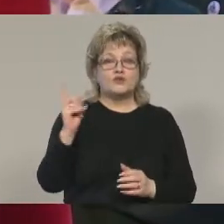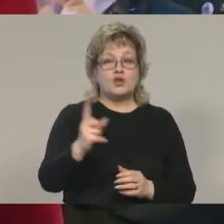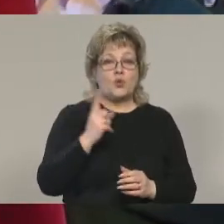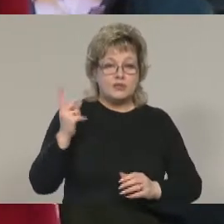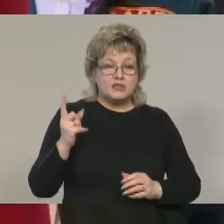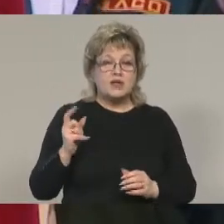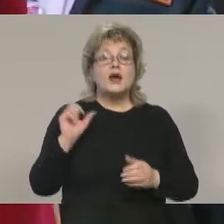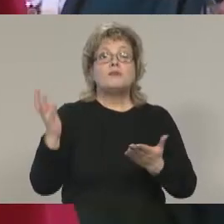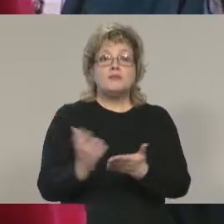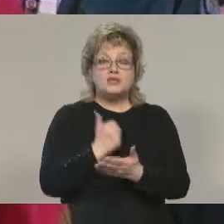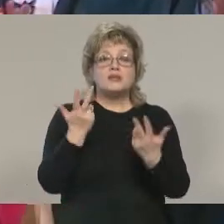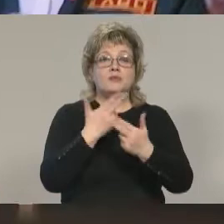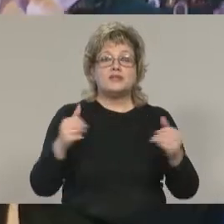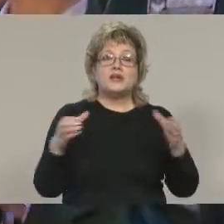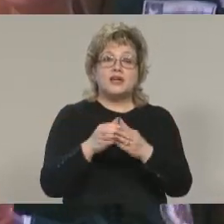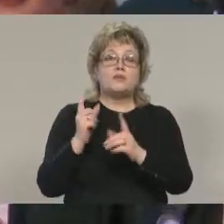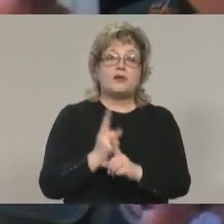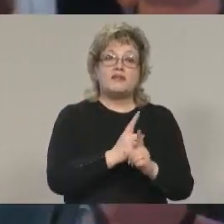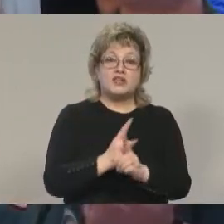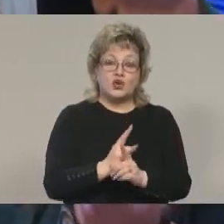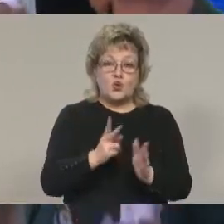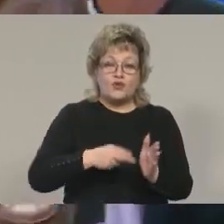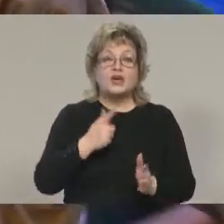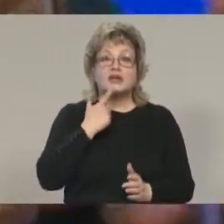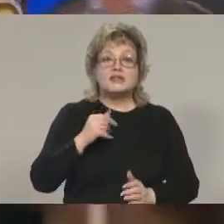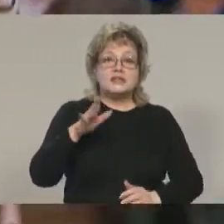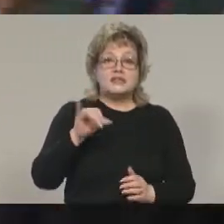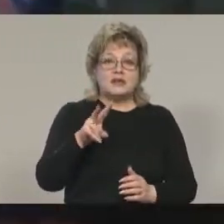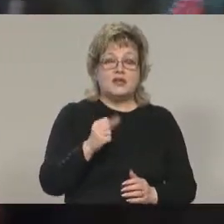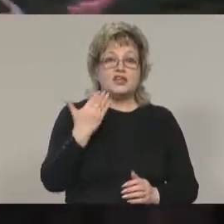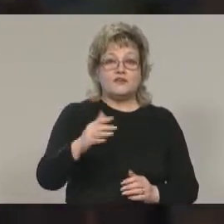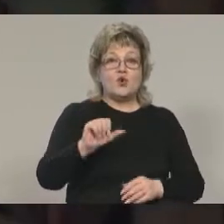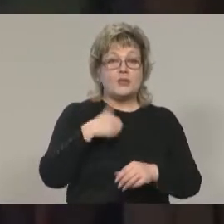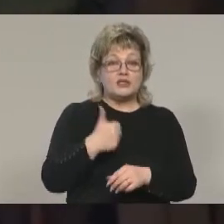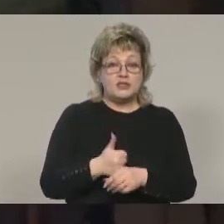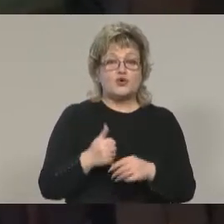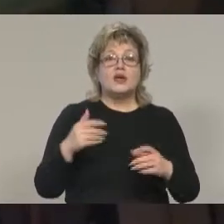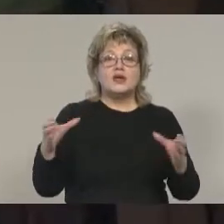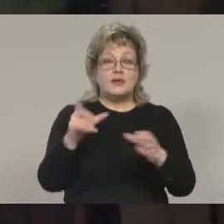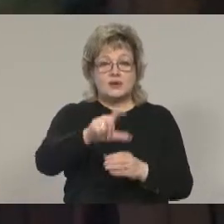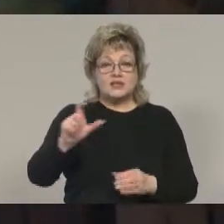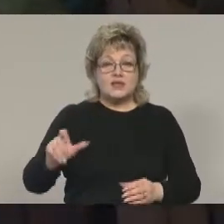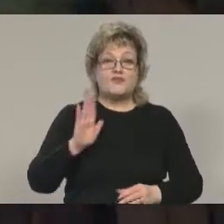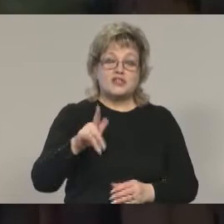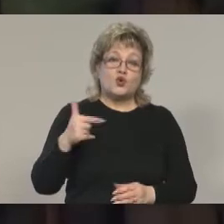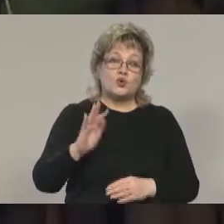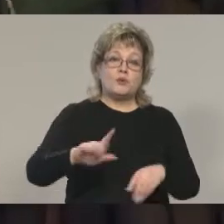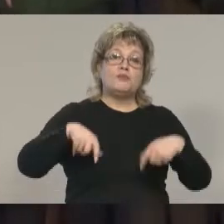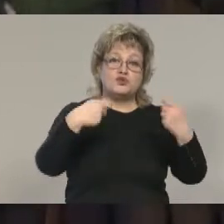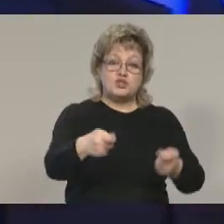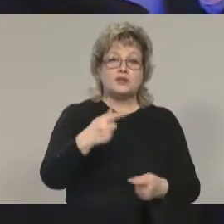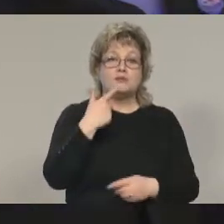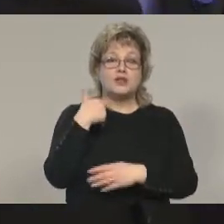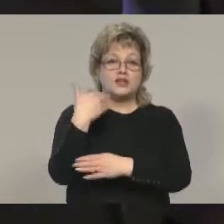области». Победителем признан отряд проводников «Красная стрела». Его командиру и бойцам Василий Голубев и вручил переходящее